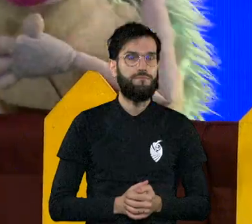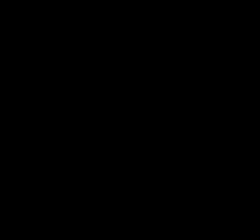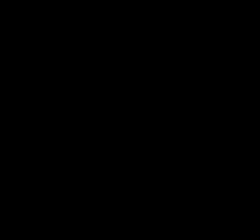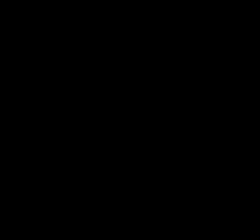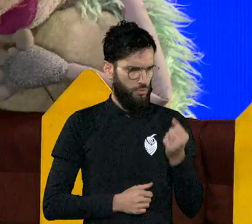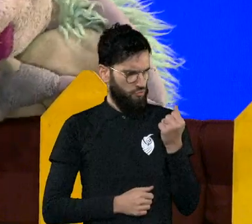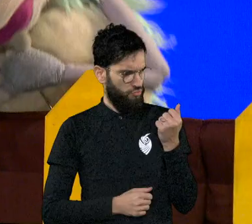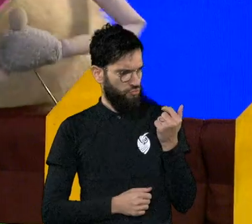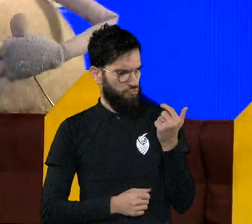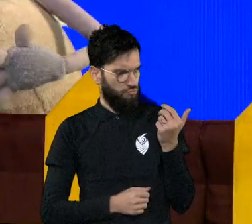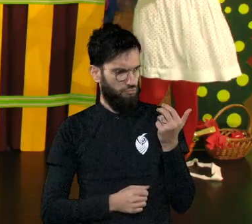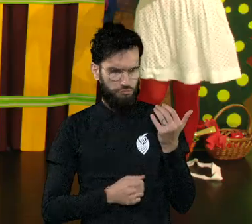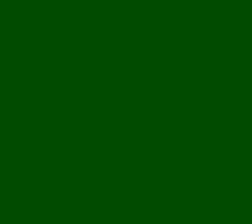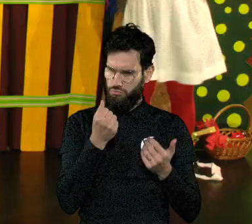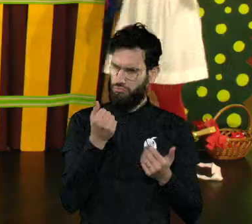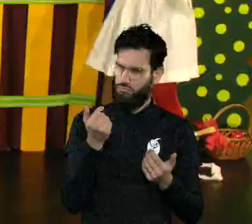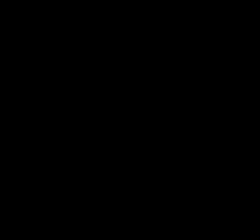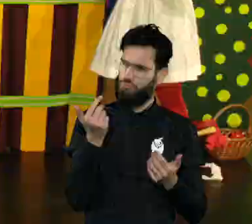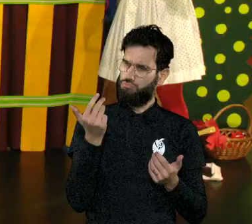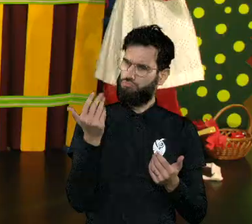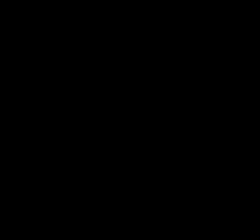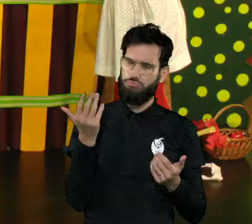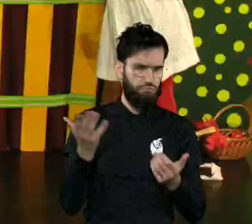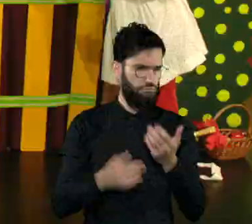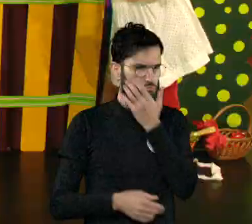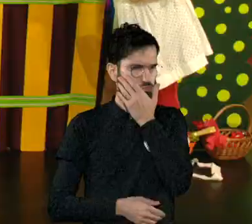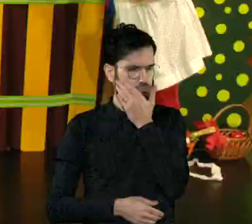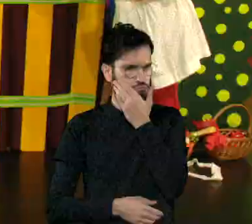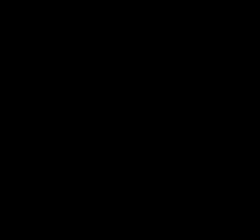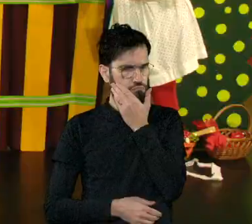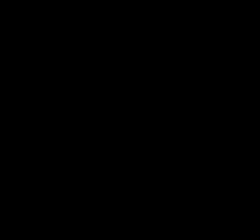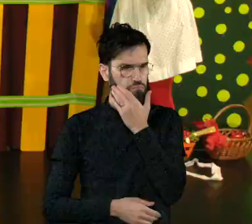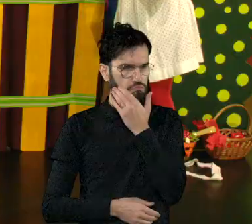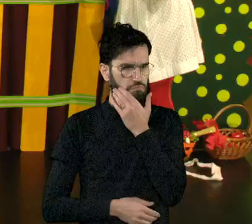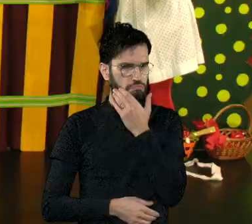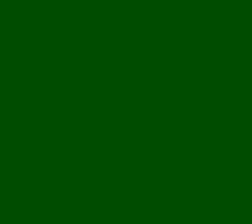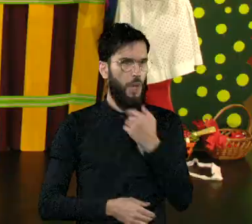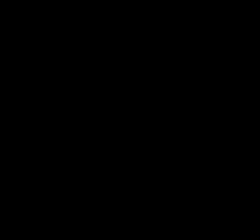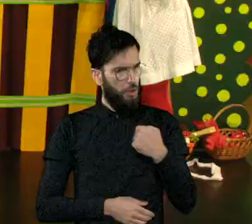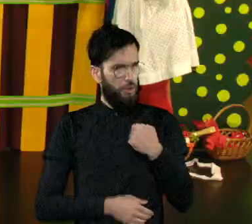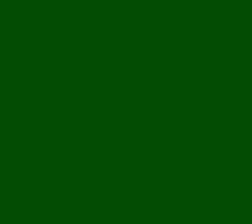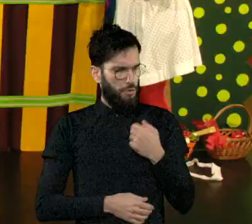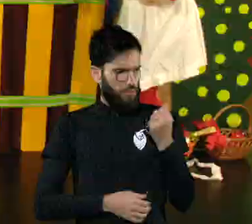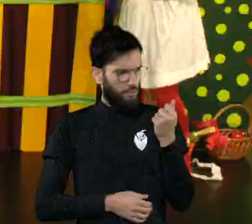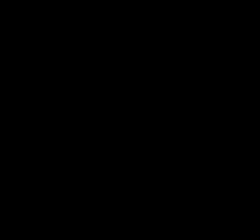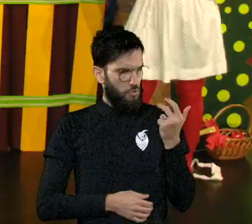Číselka, číselka, kto vás všetky spočíta? Ja to urobím, rýchlo sa to